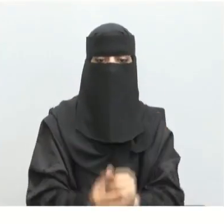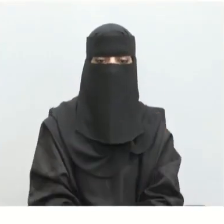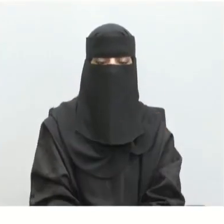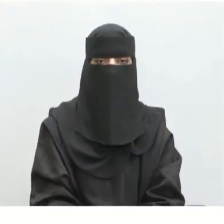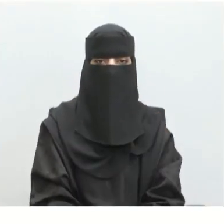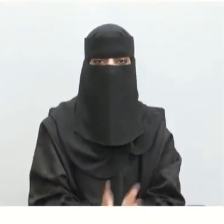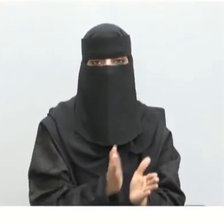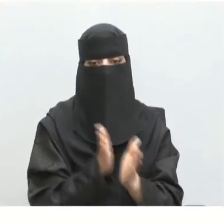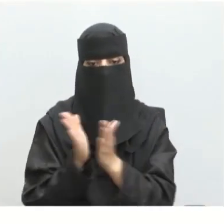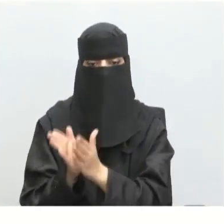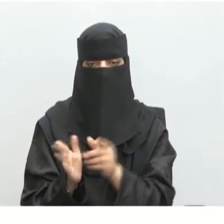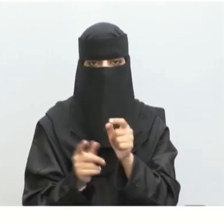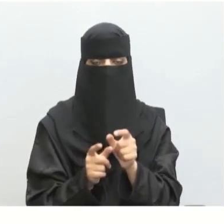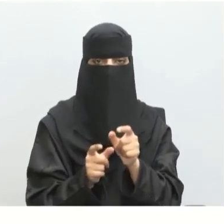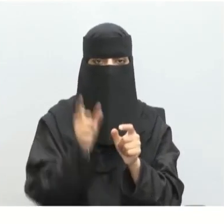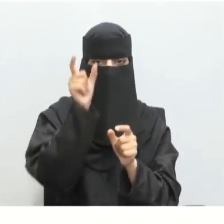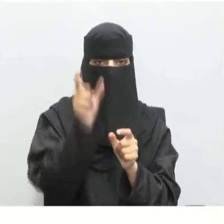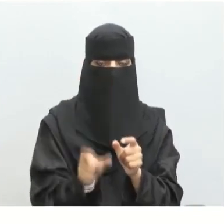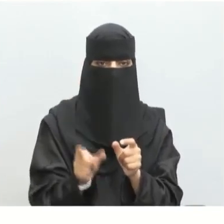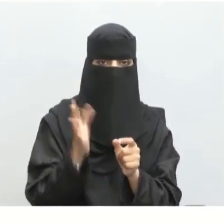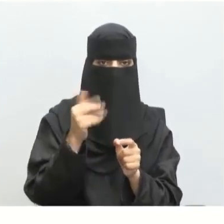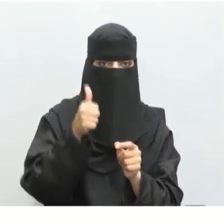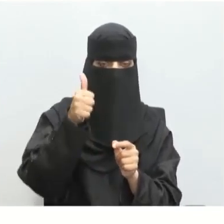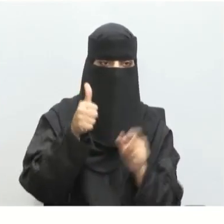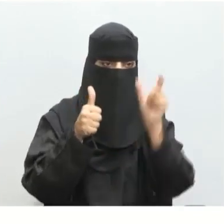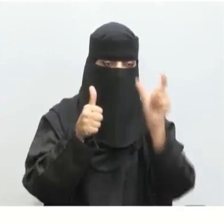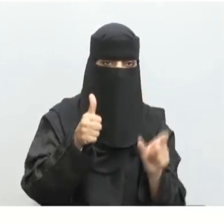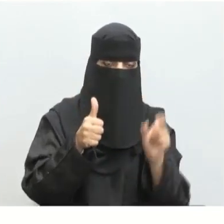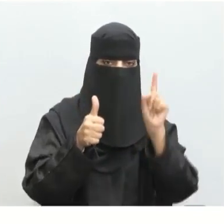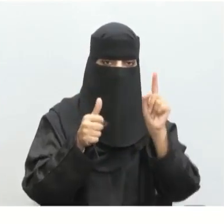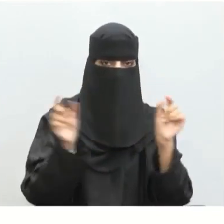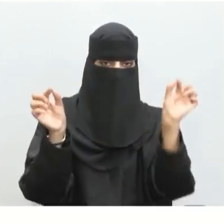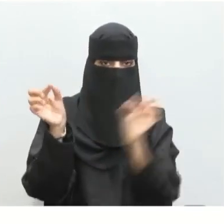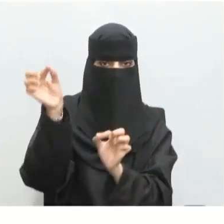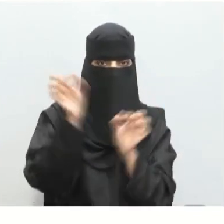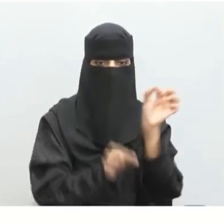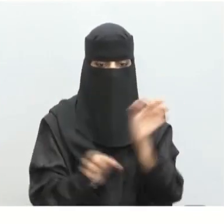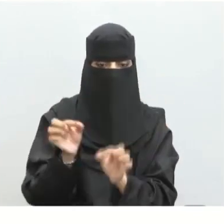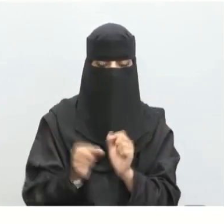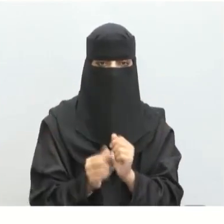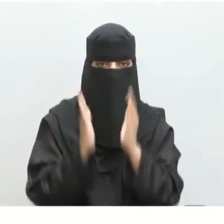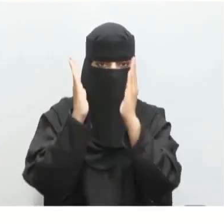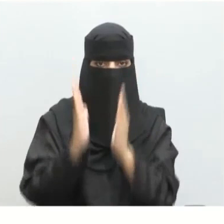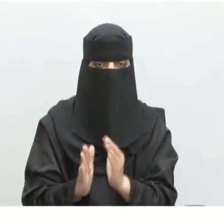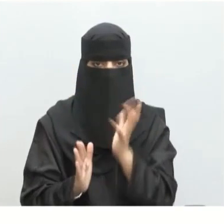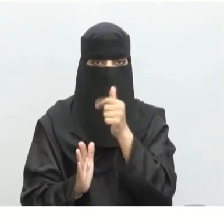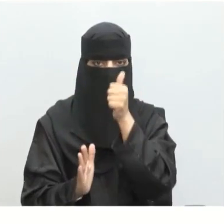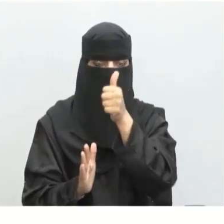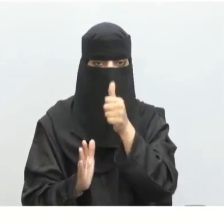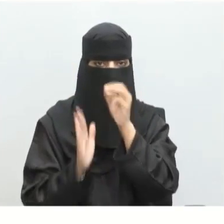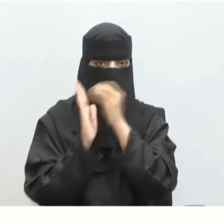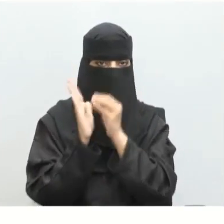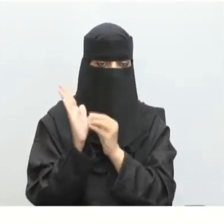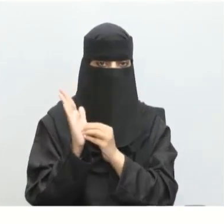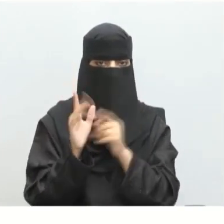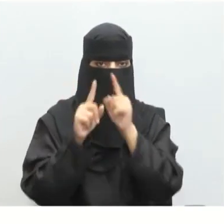الخريطه صل العمود الف فيما يناسبه من العمود ب لدي نا في العمود الف محتويات الخريطه